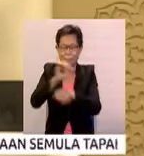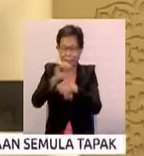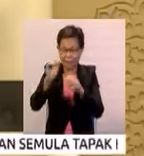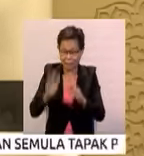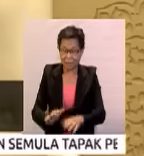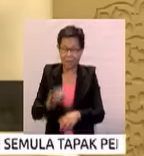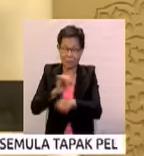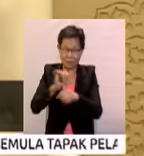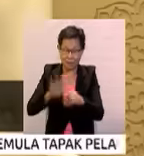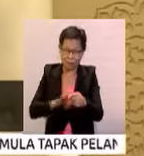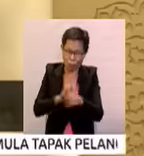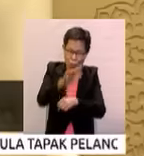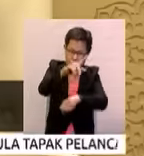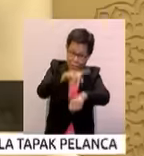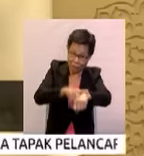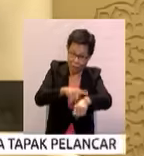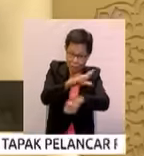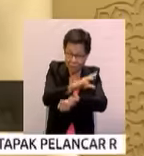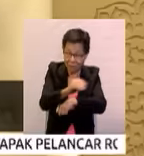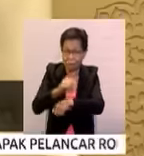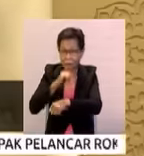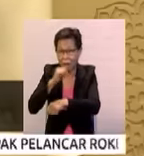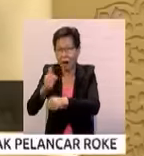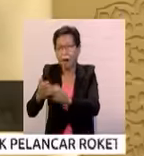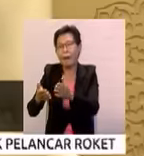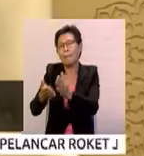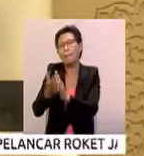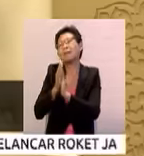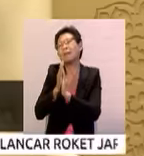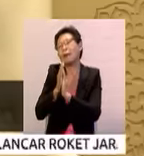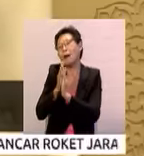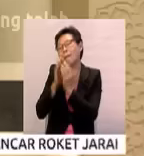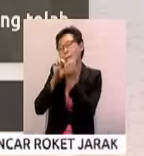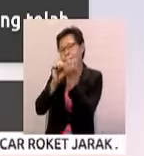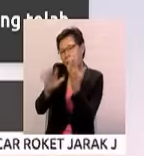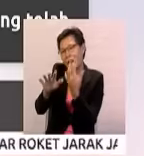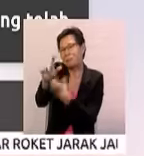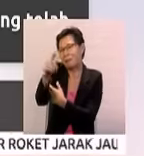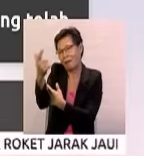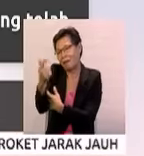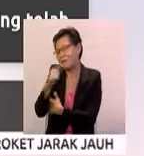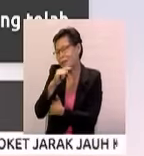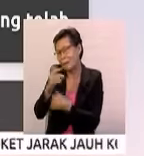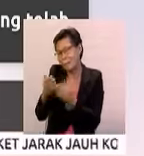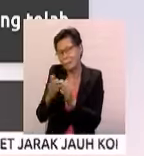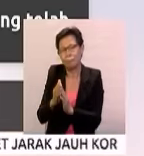adalah pekerja sepenuh masa dan tidak menuntut balasan lain daripada pekerja.